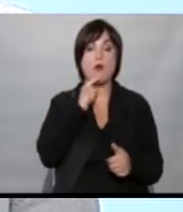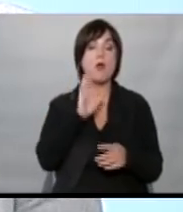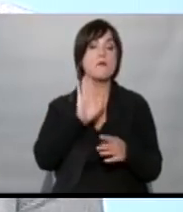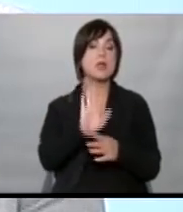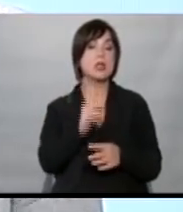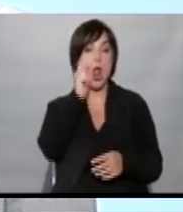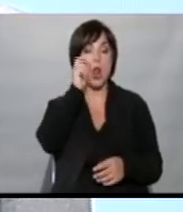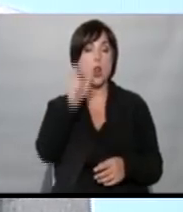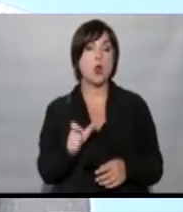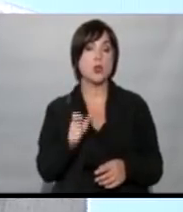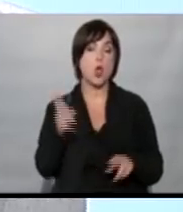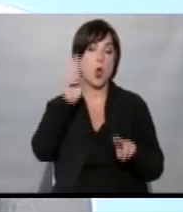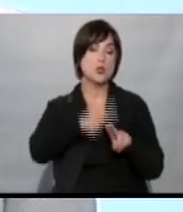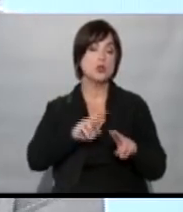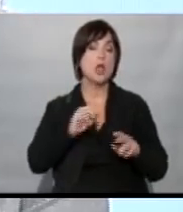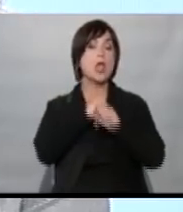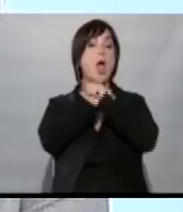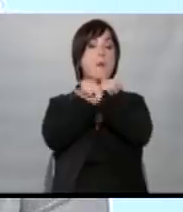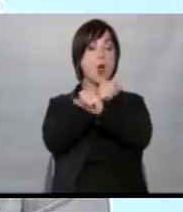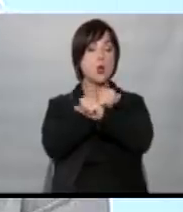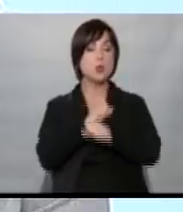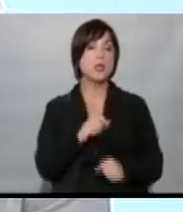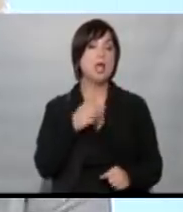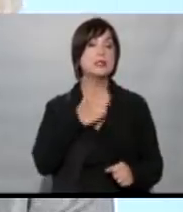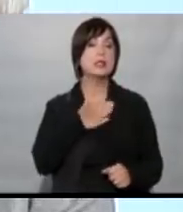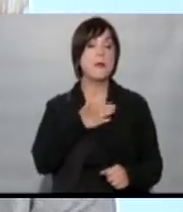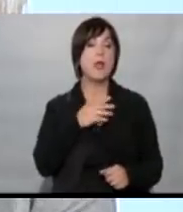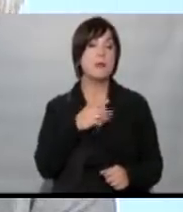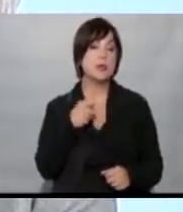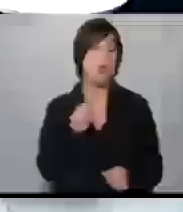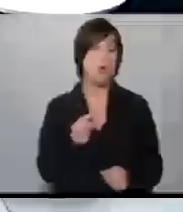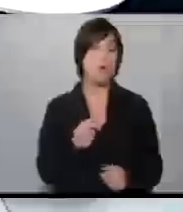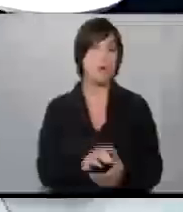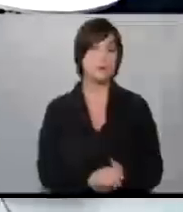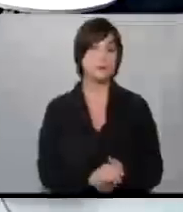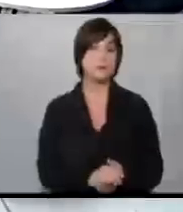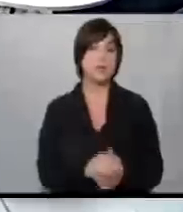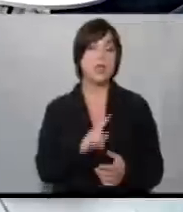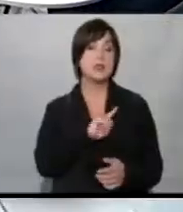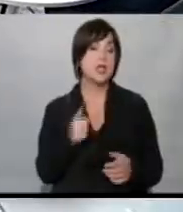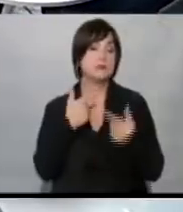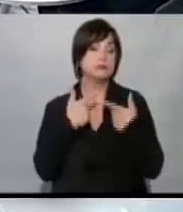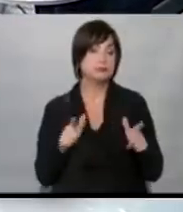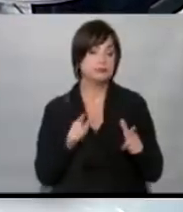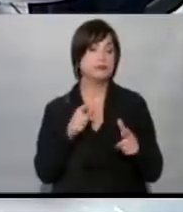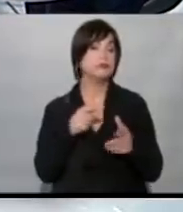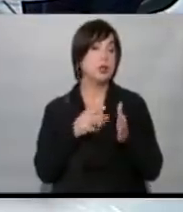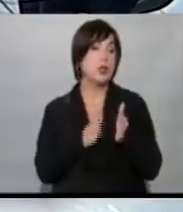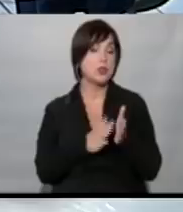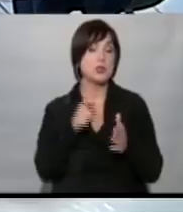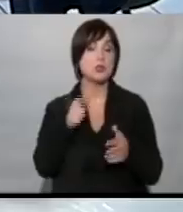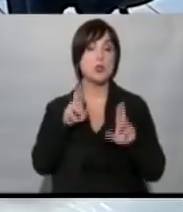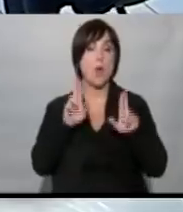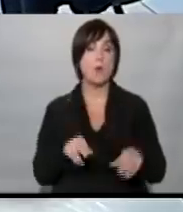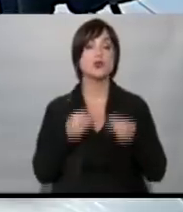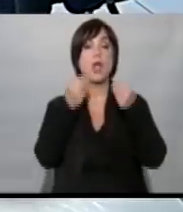на луѓето кои што одлучиле да бойкотираат, за мене тоа не е релевантен фактор, ниту пак